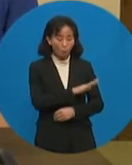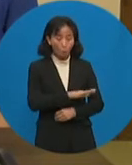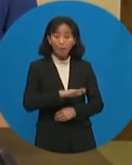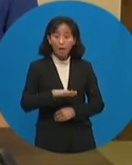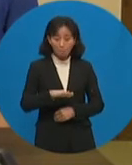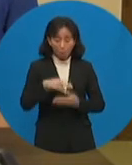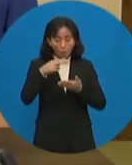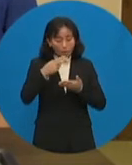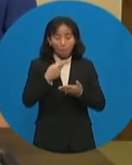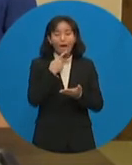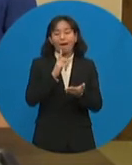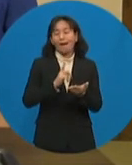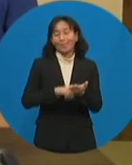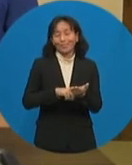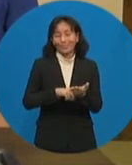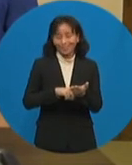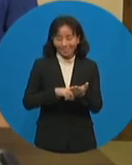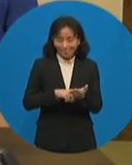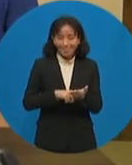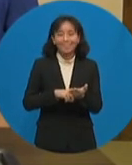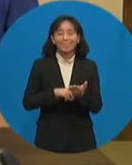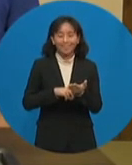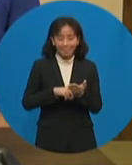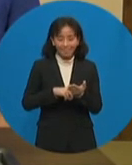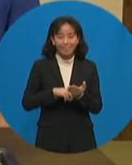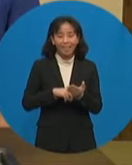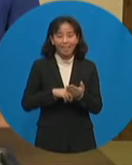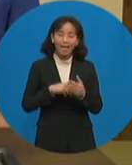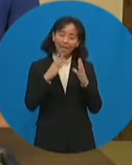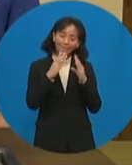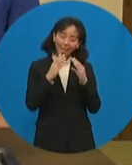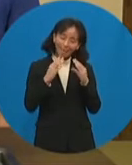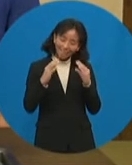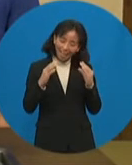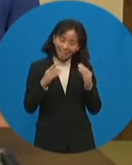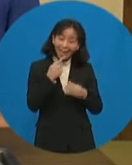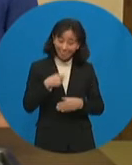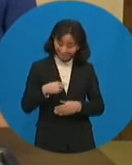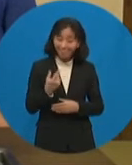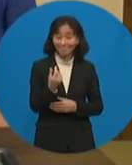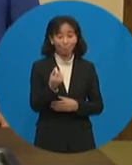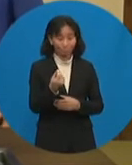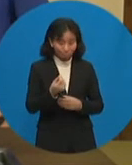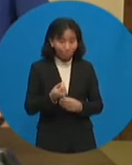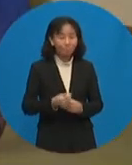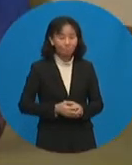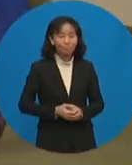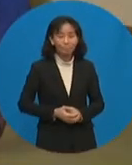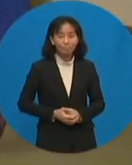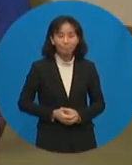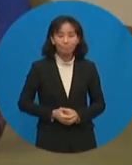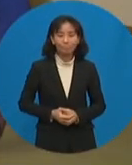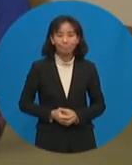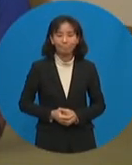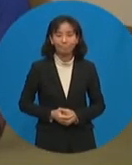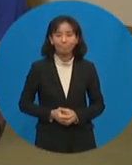箸が進むような、はい、なんかちょっと懐かしいというか優しい味わいですね。 そうなんですよ。